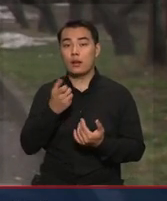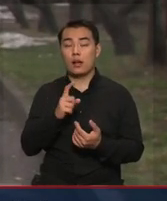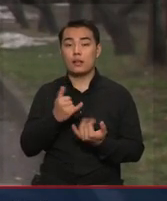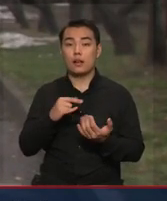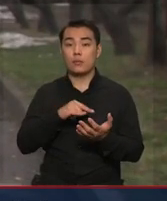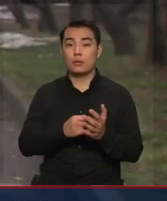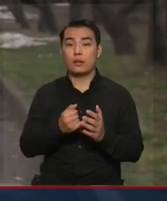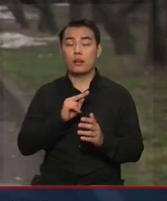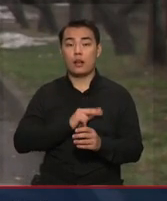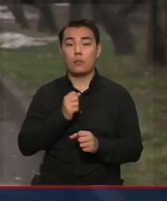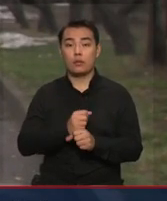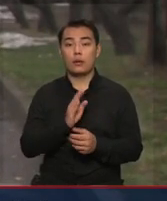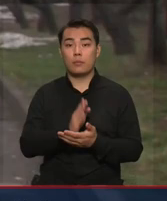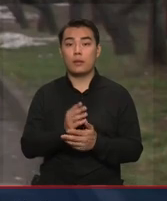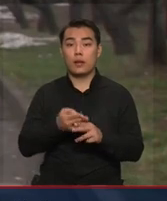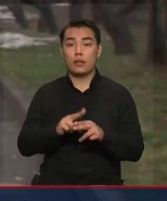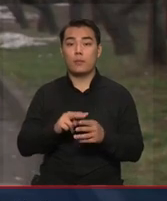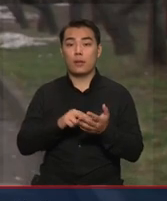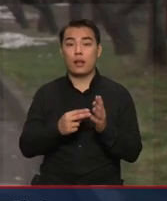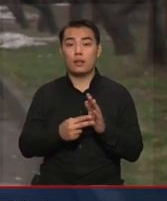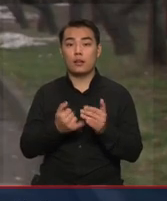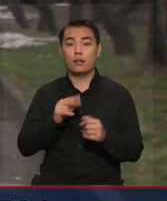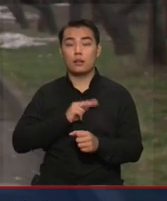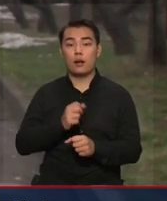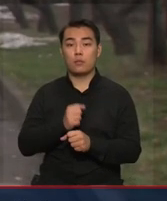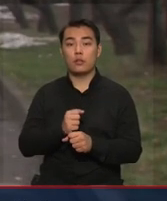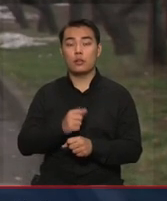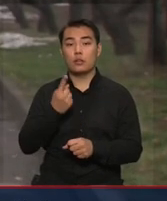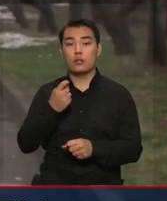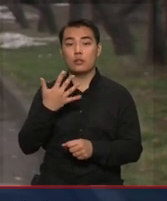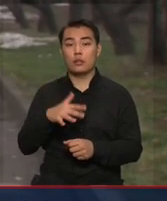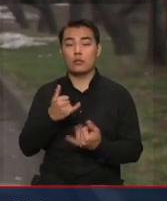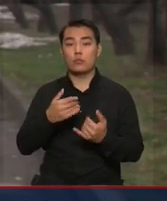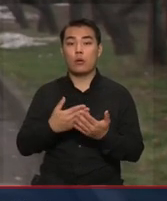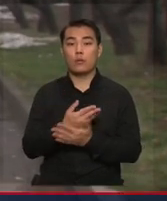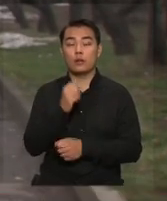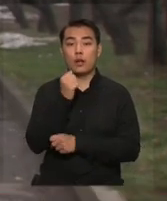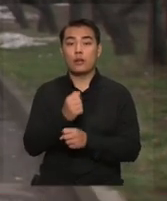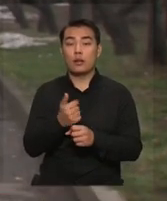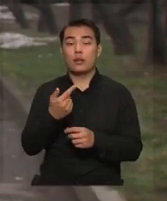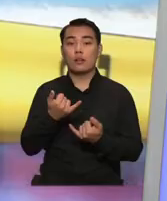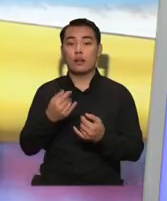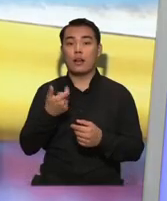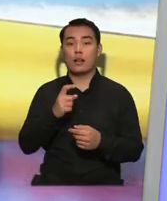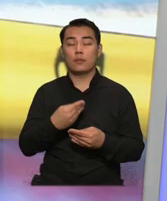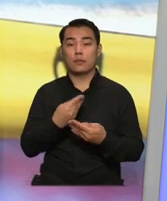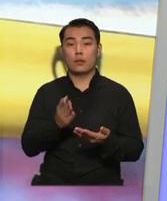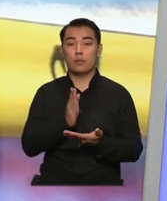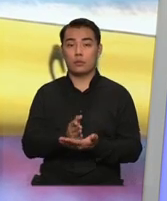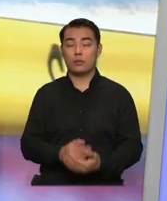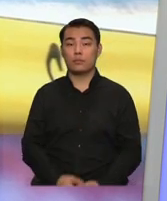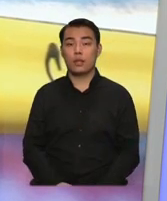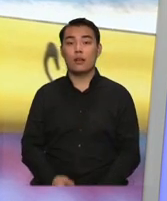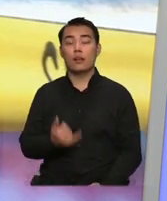құбырына сынақ жүргізілуде. Осы жобаны іске асыру нәтижесінде 200-ден аса жаңа тұтынушы газбен қамтылады.